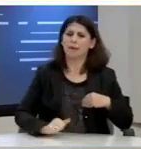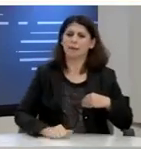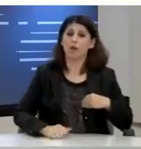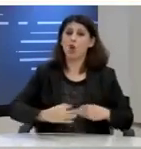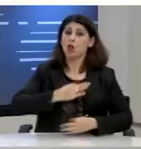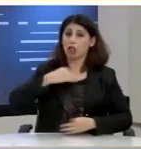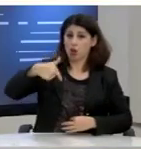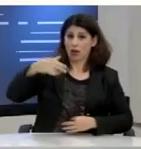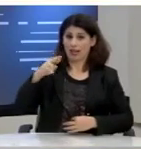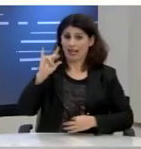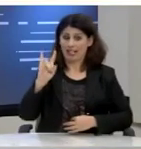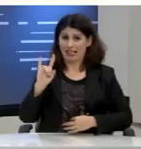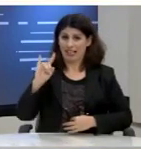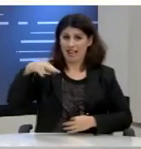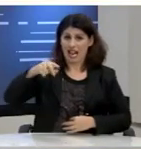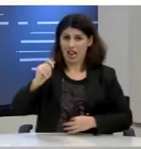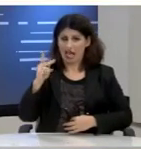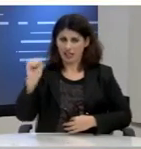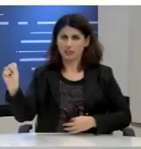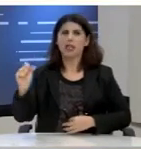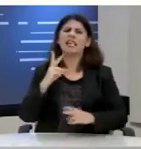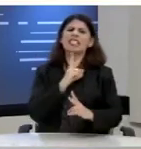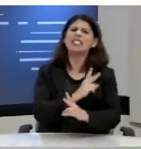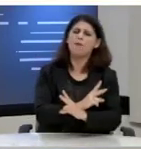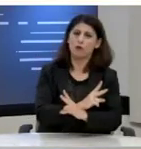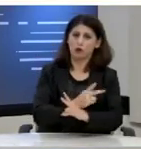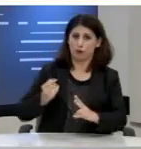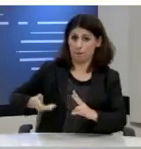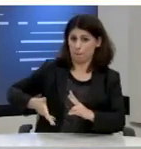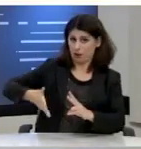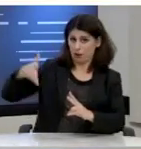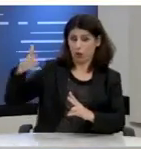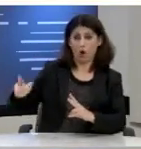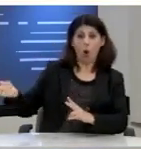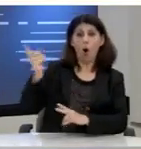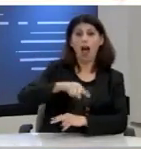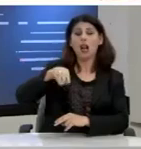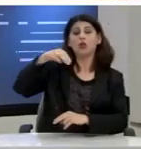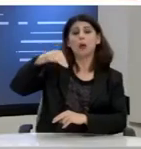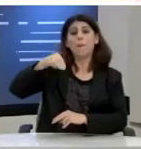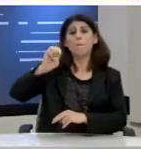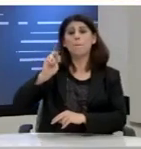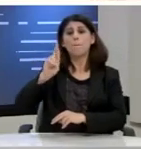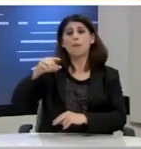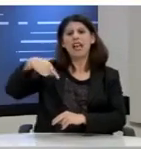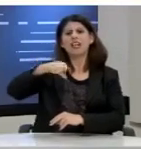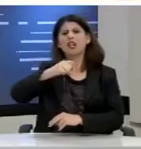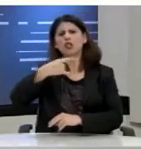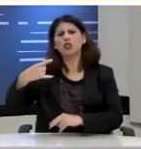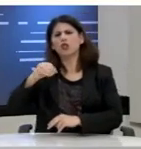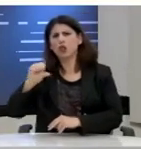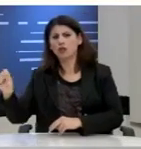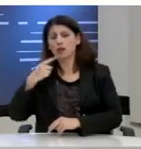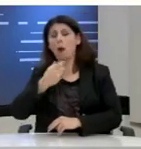Ο κύριος Γρυλάκης ήταν ο αρχισύμβουλος του κύριου Μητσοτάκη. Ο άλλος αρχισύμβουλος ήταν ο κύριος Μέρτζος που τον έχετε συγκαταλέξει στους προδότες για την υπέρ